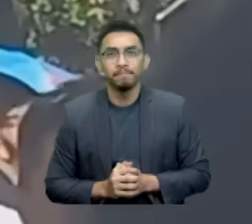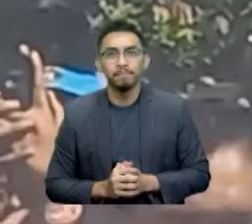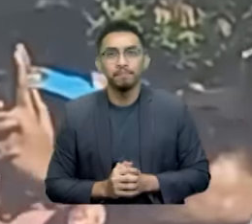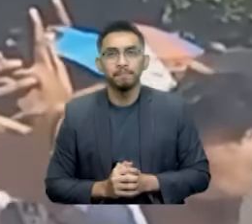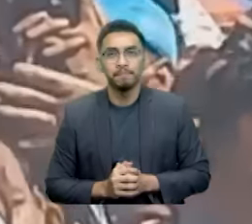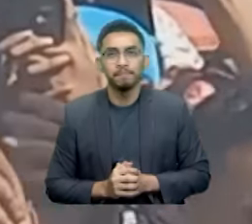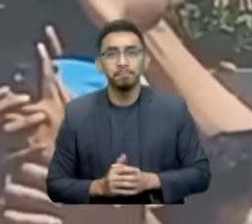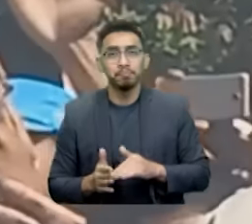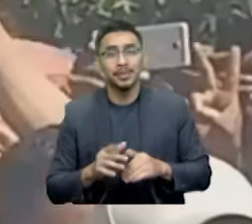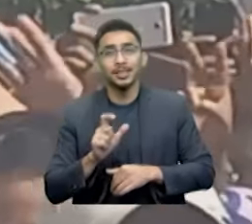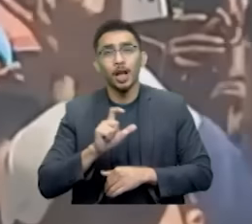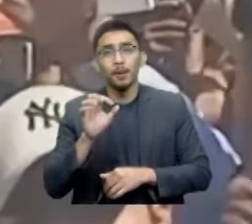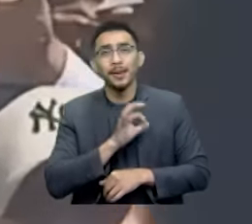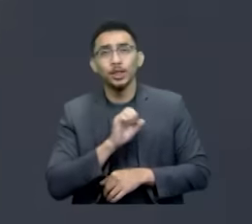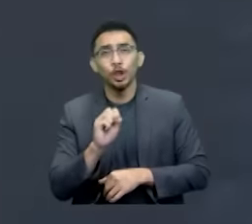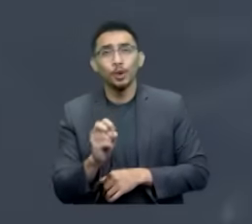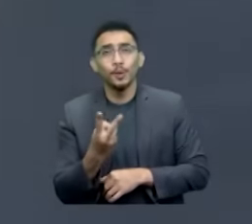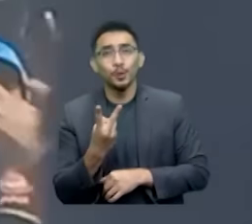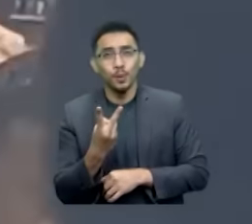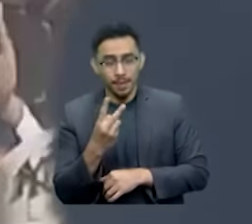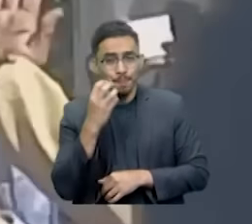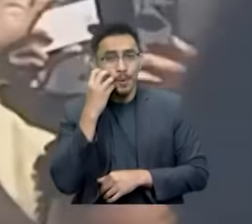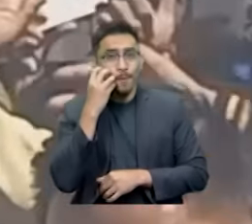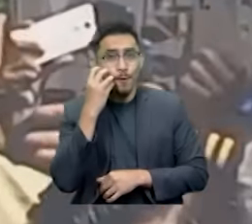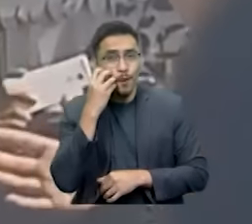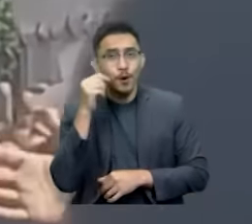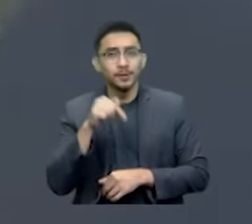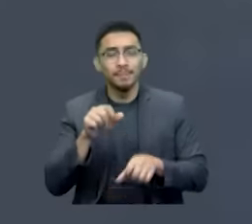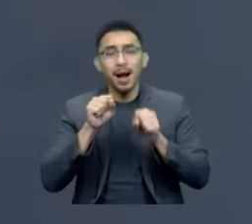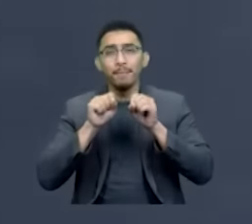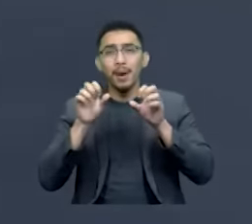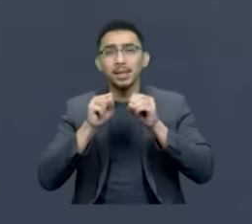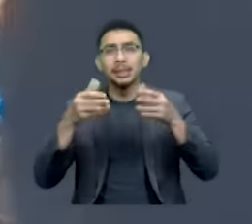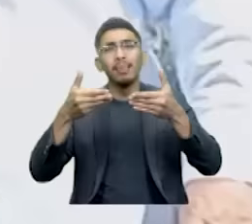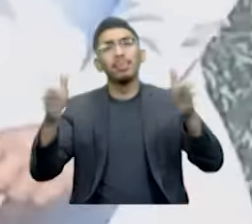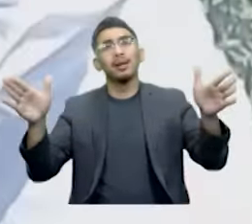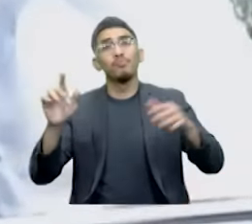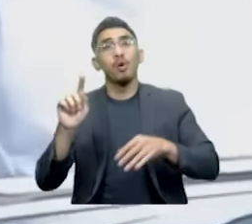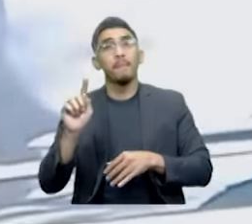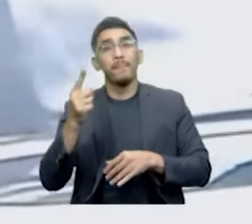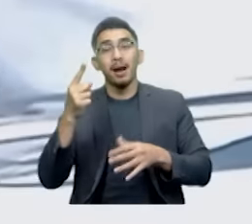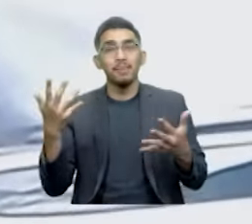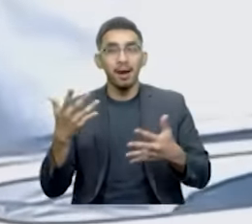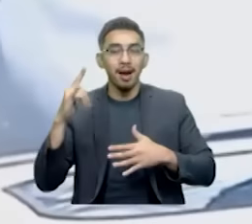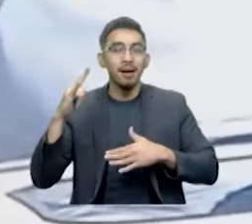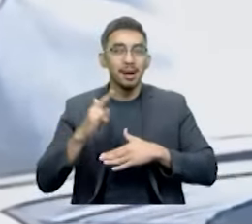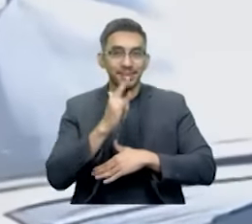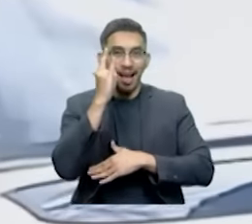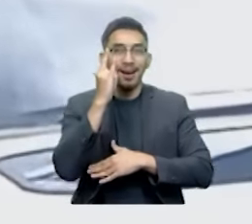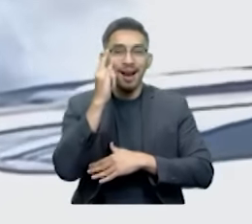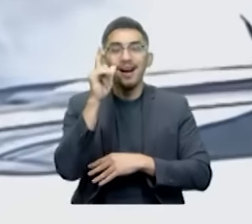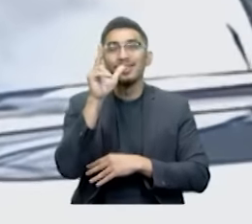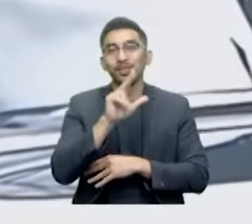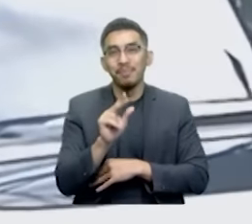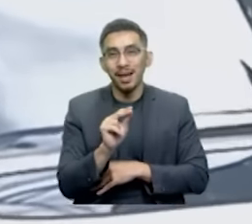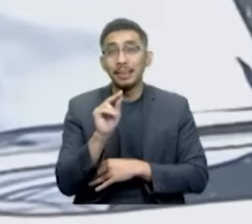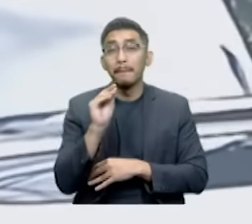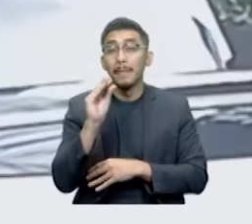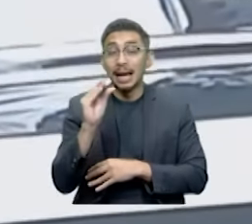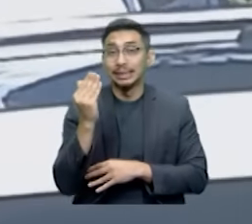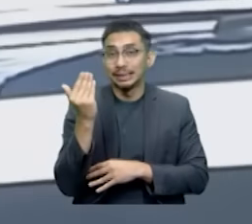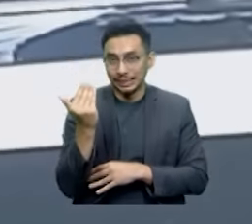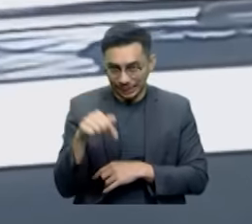Sementara itu, pemirsa, calon presiden nomor urut 2, Prabowo Subianto, mengawali kampanye terbuka perdana di Majalengka,